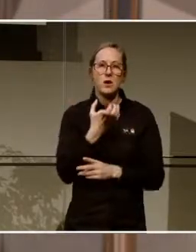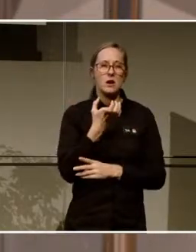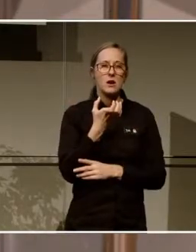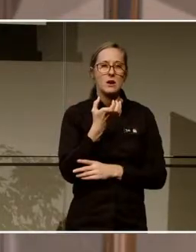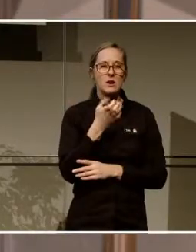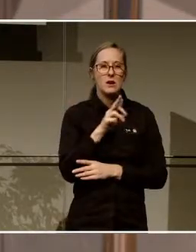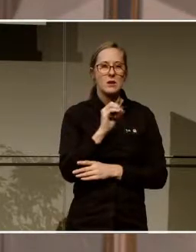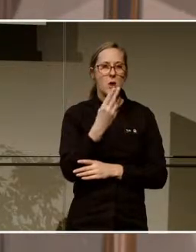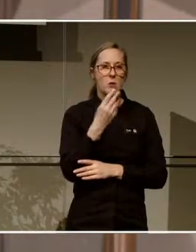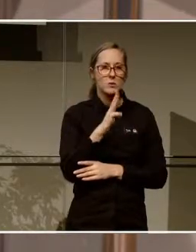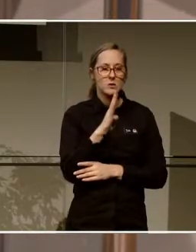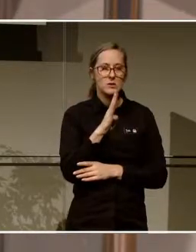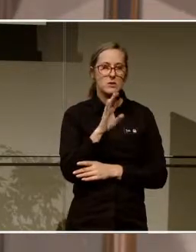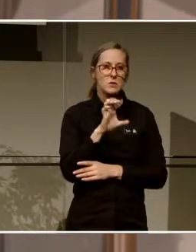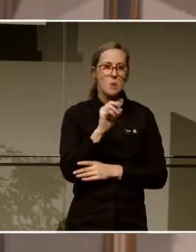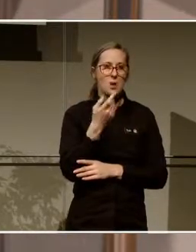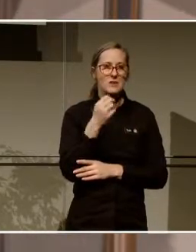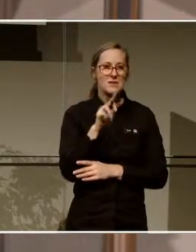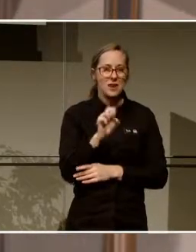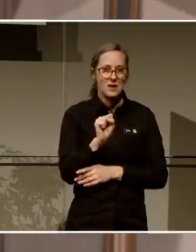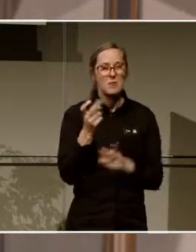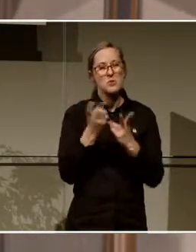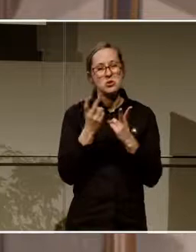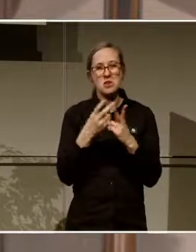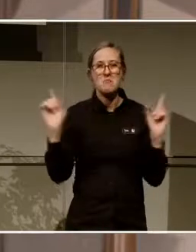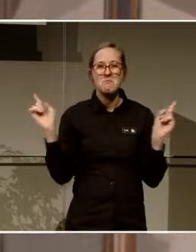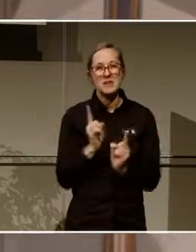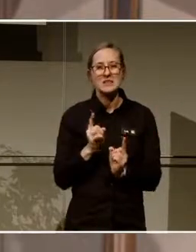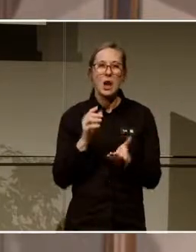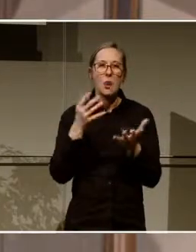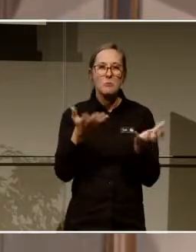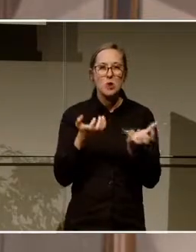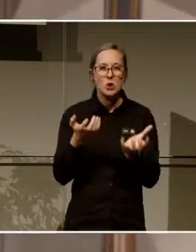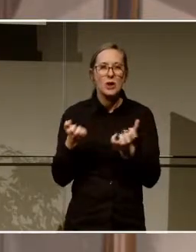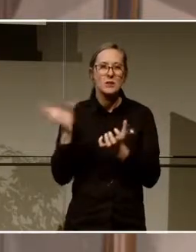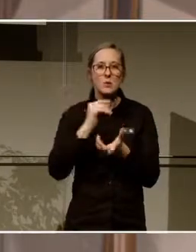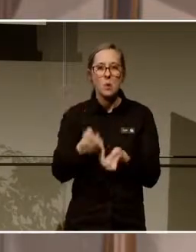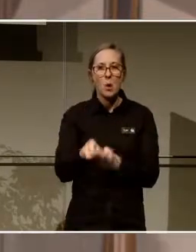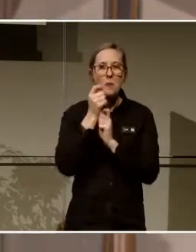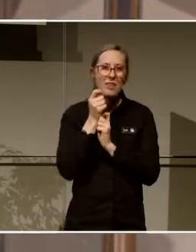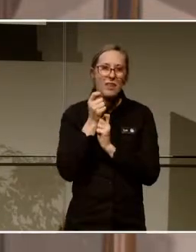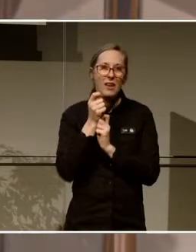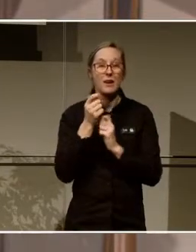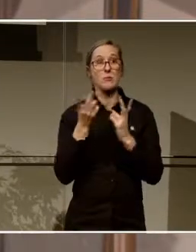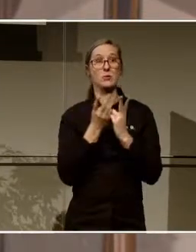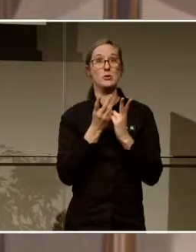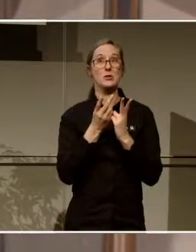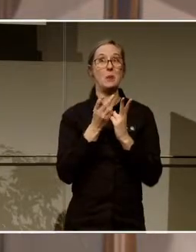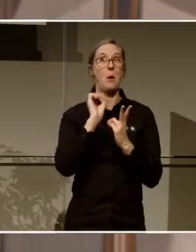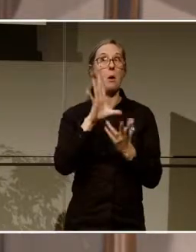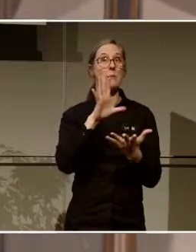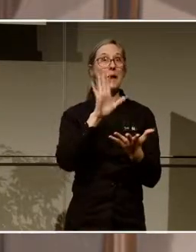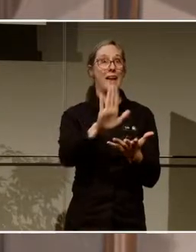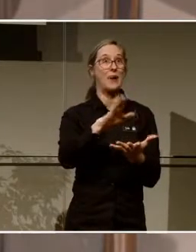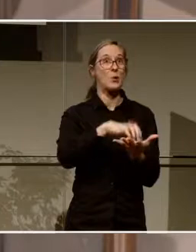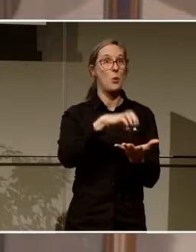för digitalisering. Alltså minskad byråkrati vid upphandling. Så kolla om er kommun är